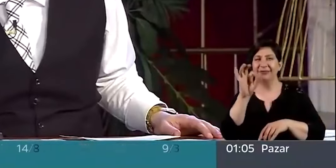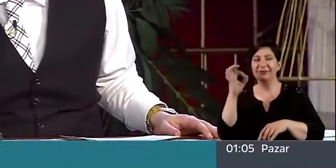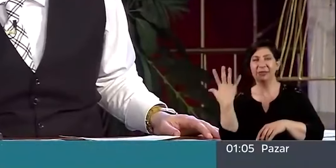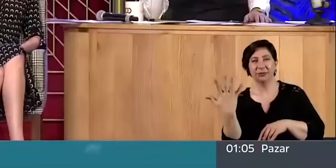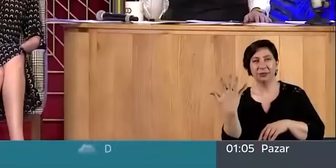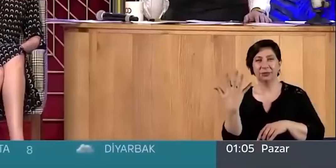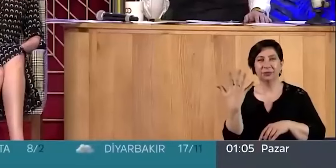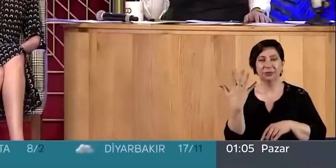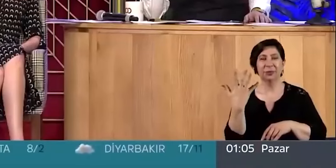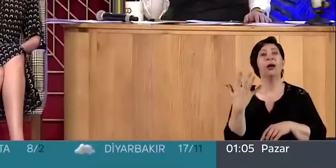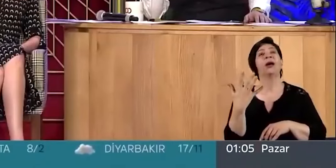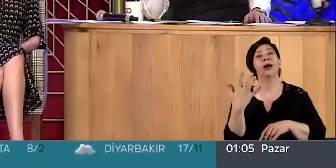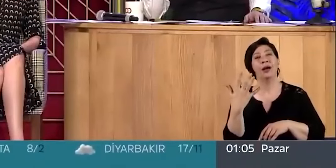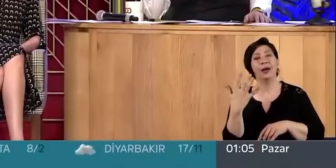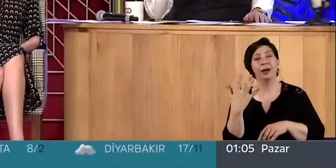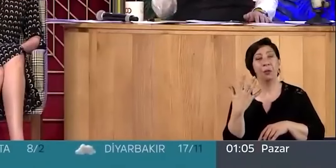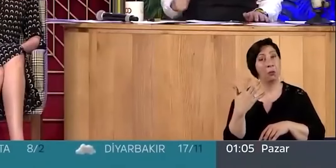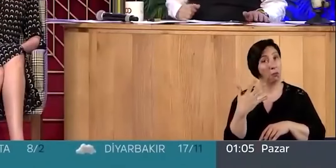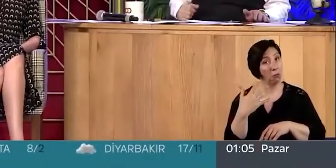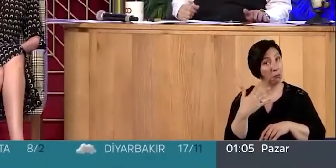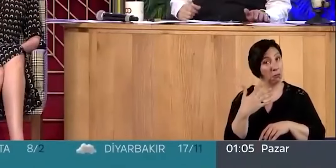00:05. Yok ya. Gece yarısı.